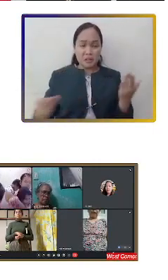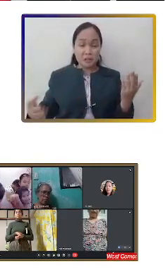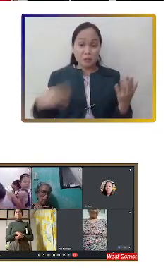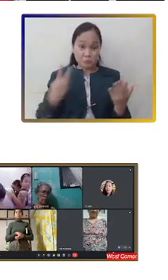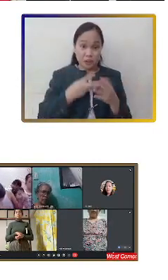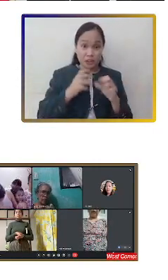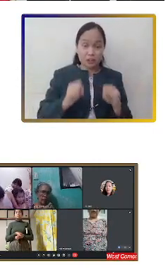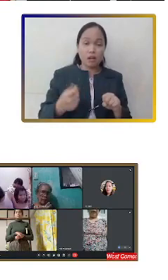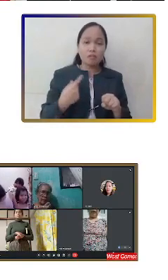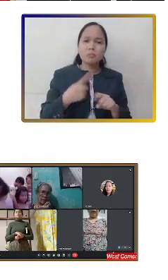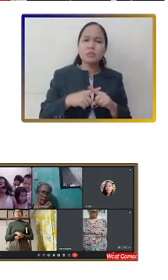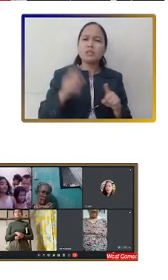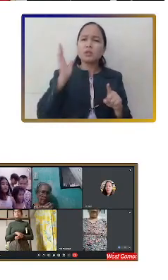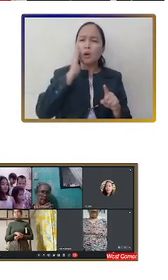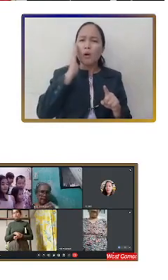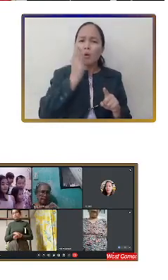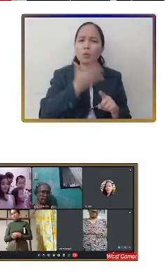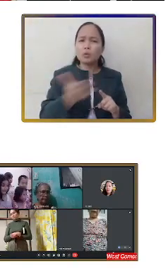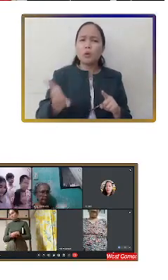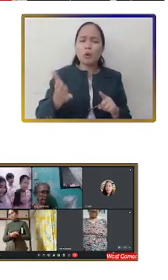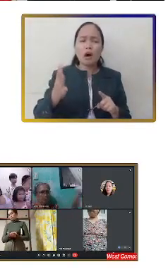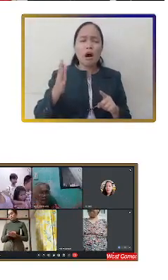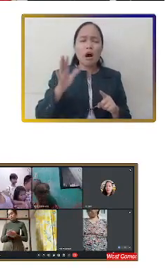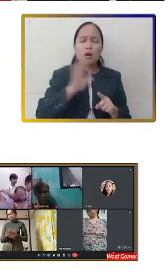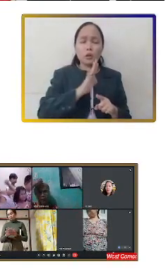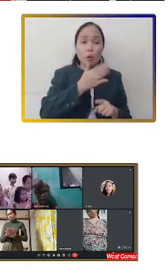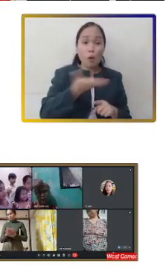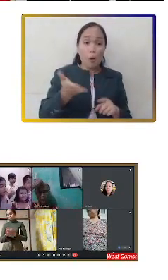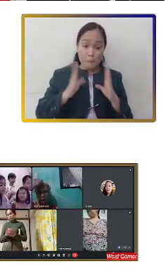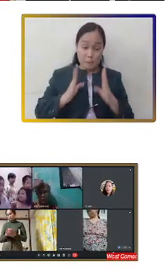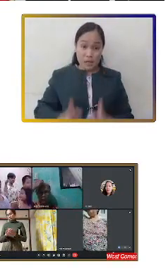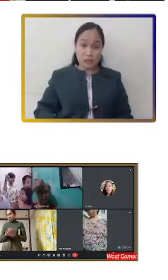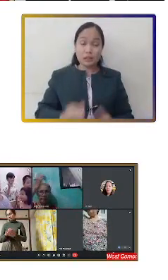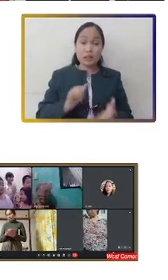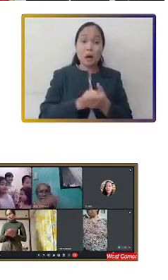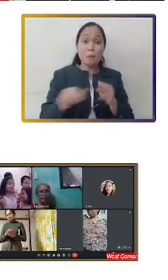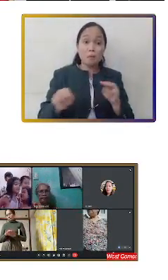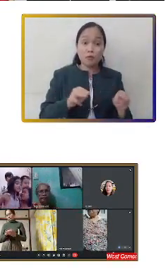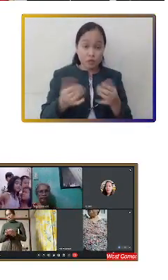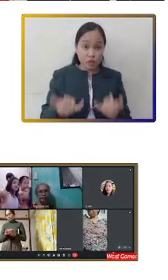maayos na kalagayan nyo, yung gumaganang pandinig mo ngayon?